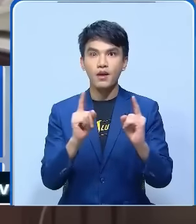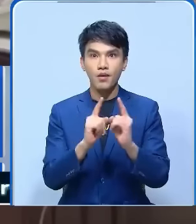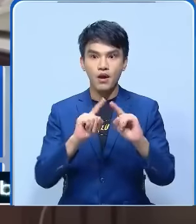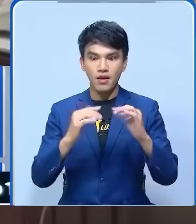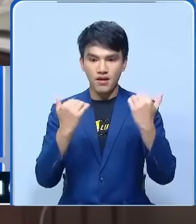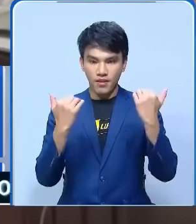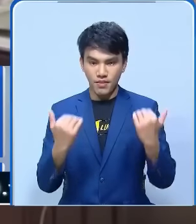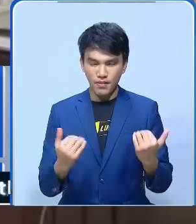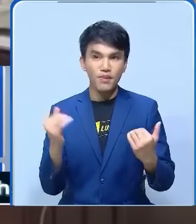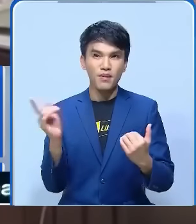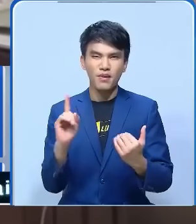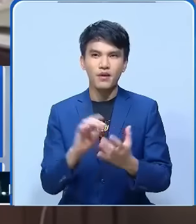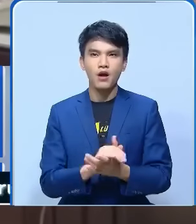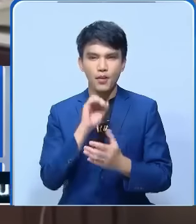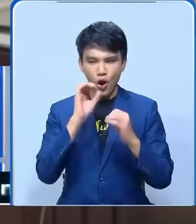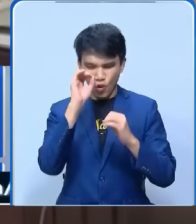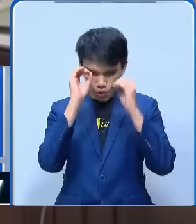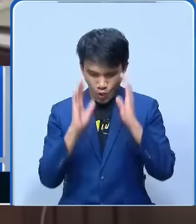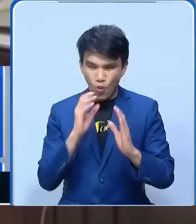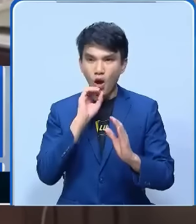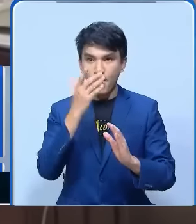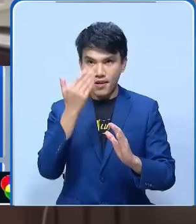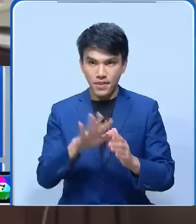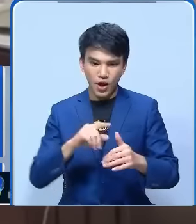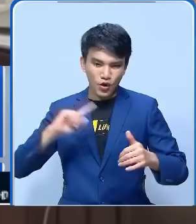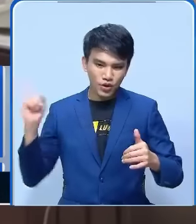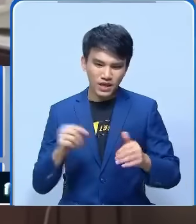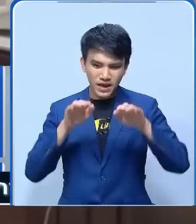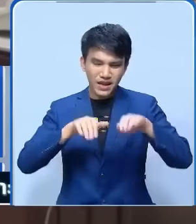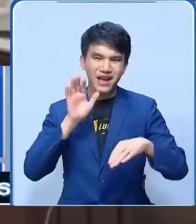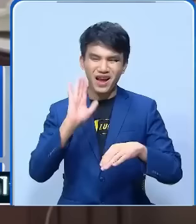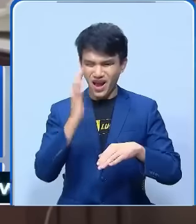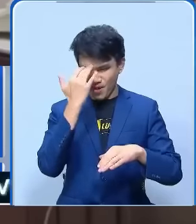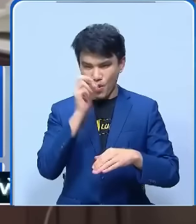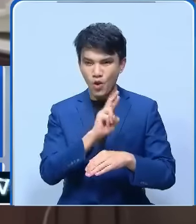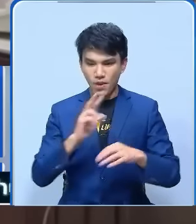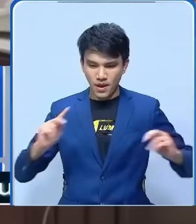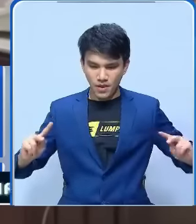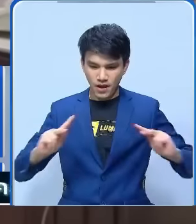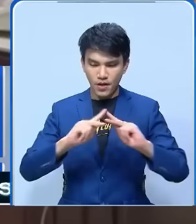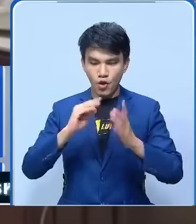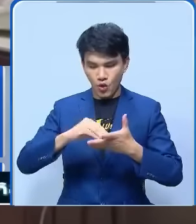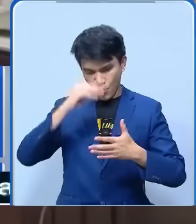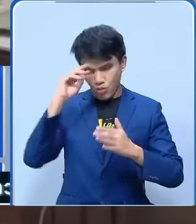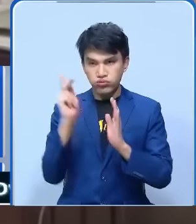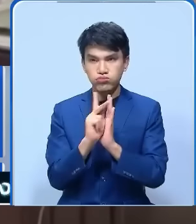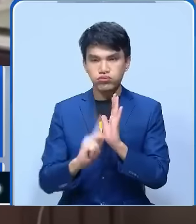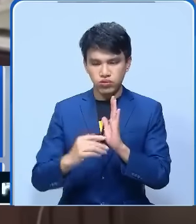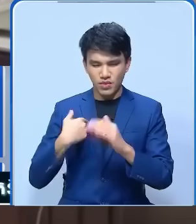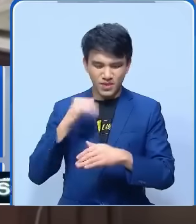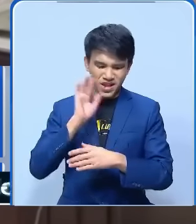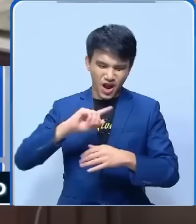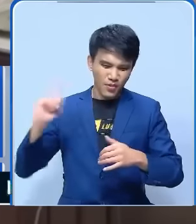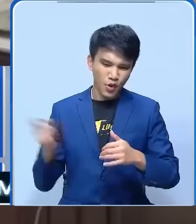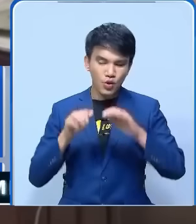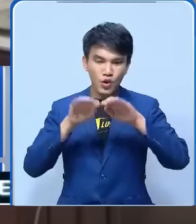ต่ก็ย้ำนักย้ำหนาย้ำกับครูไปแล้วว่าอย่าไปตีเด็กมันเป็นระเบียบกระทรวงศึกษาธิการกฎหมายบอกว่าห้ามลงโทษเด็ก